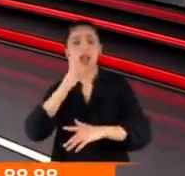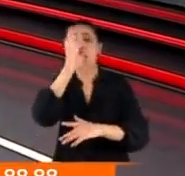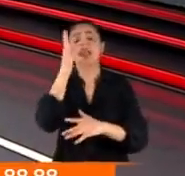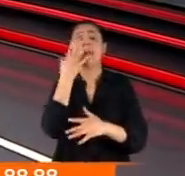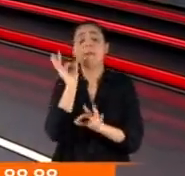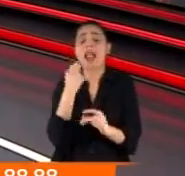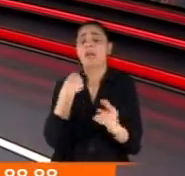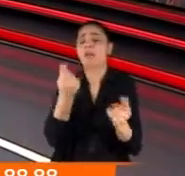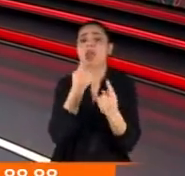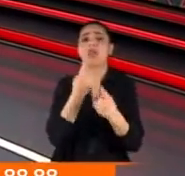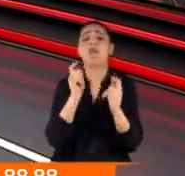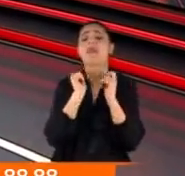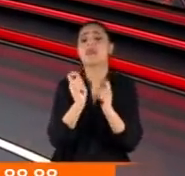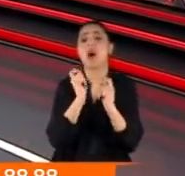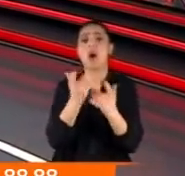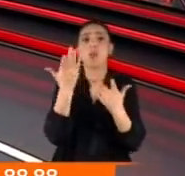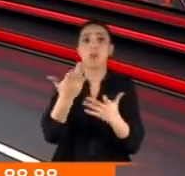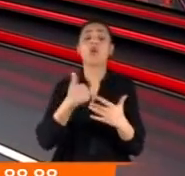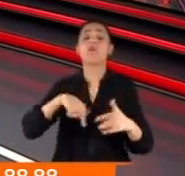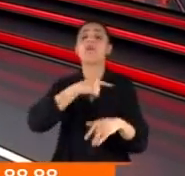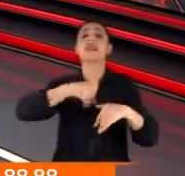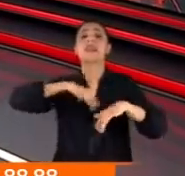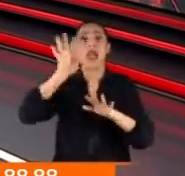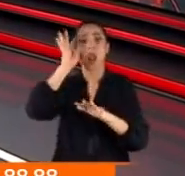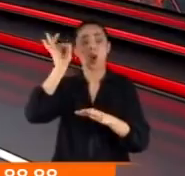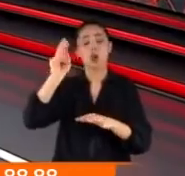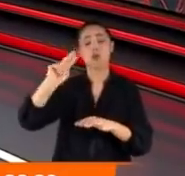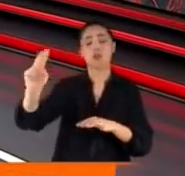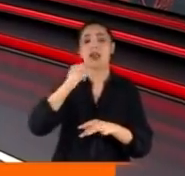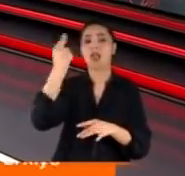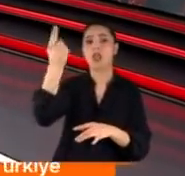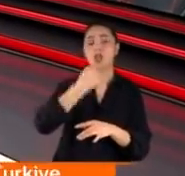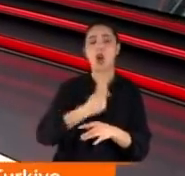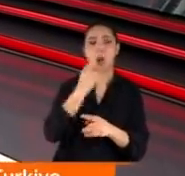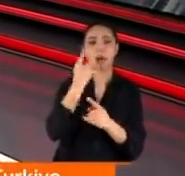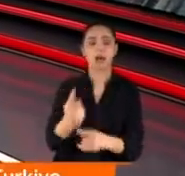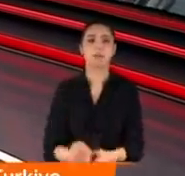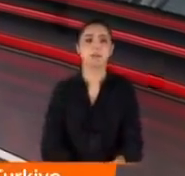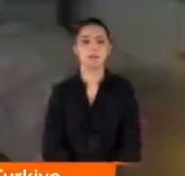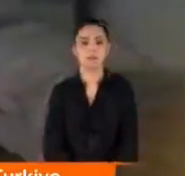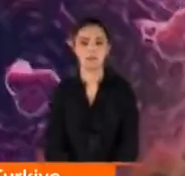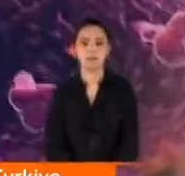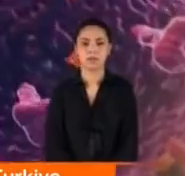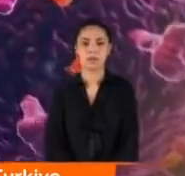şey söylemek gerçekten zor. Üstelik bunu biz değil, uzmanların ta kendisi söylüyor.